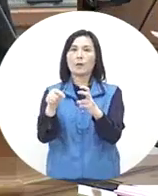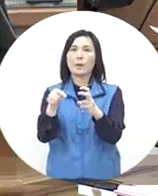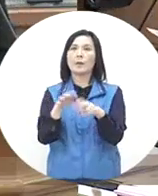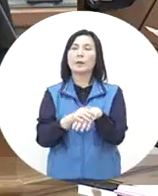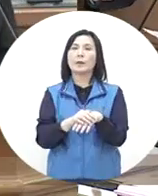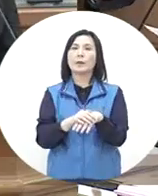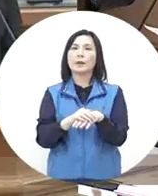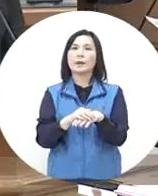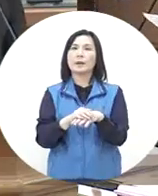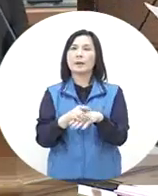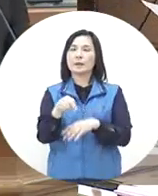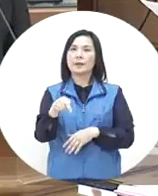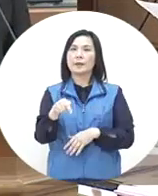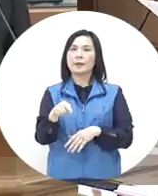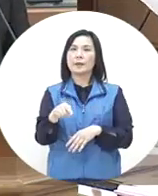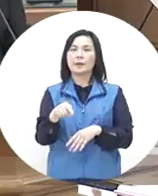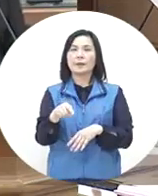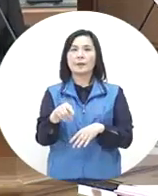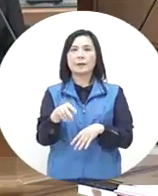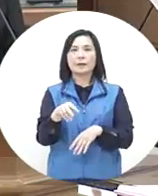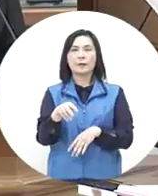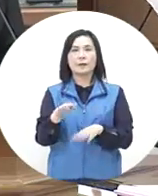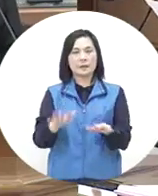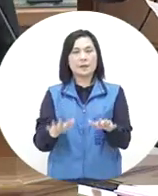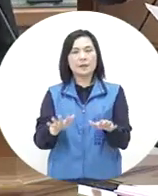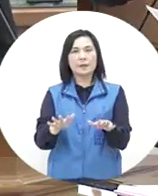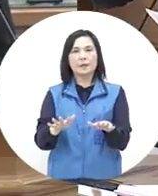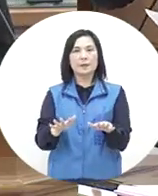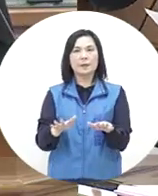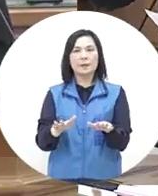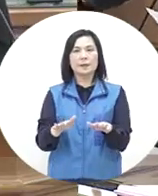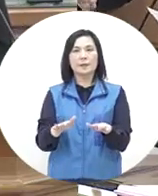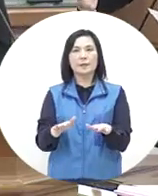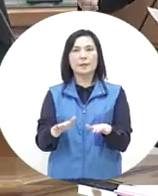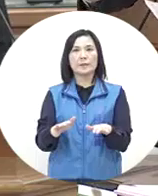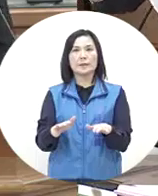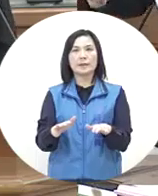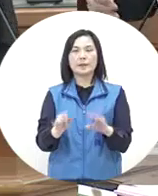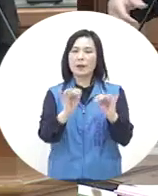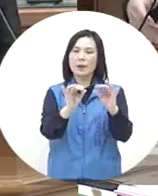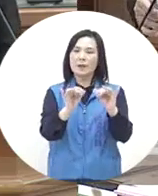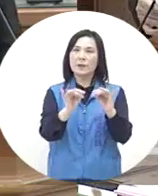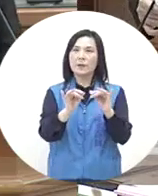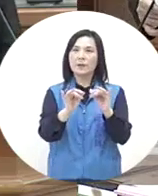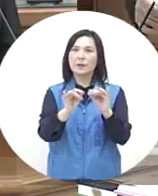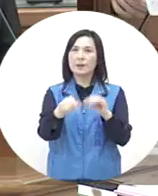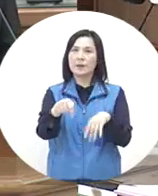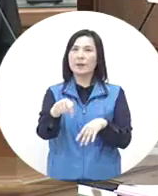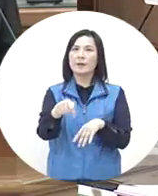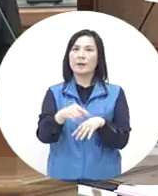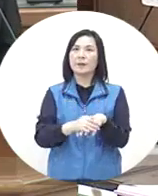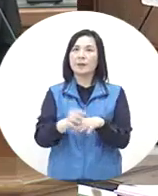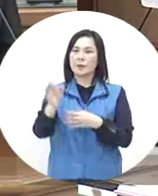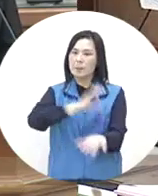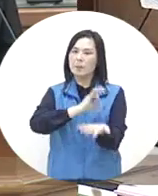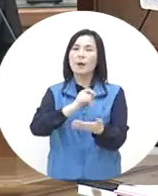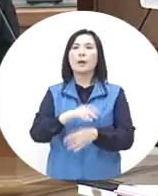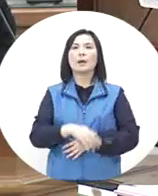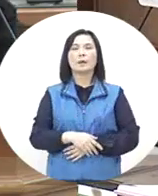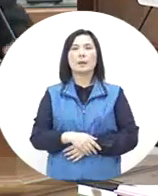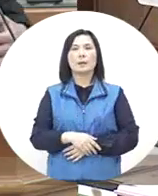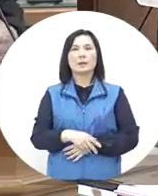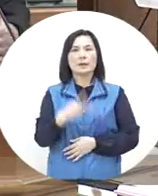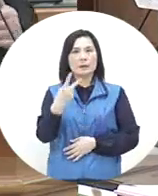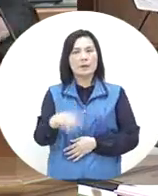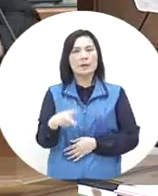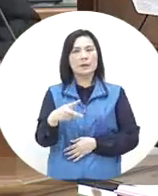觉上现在你说这个要什么土地标售的啦，哦，你要这个要